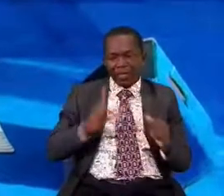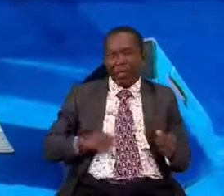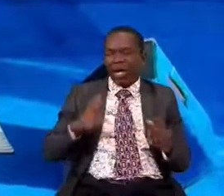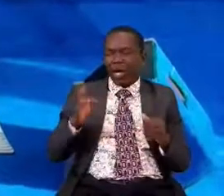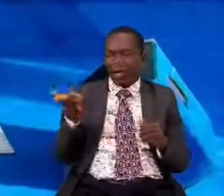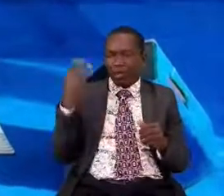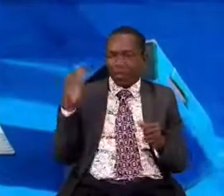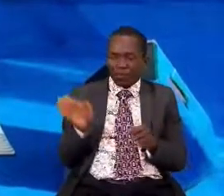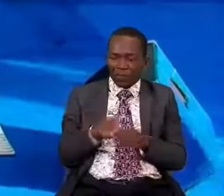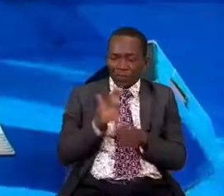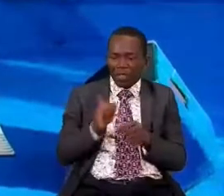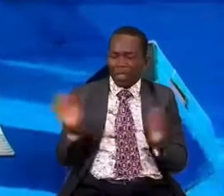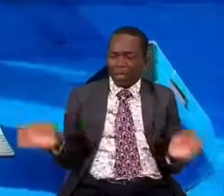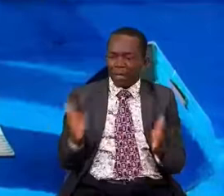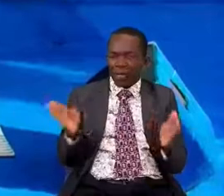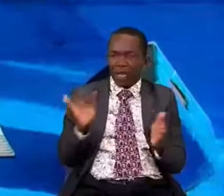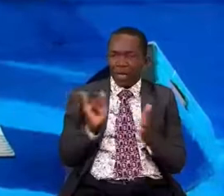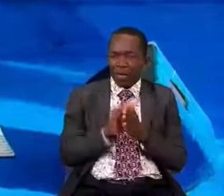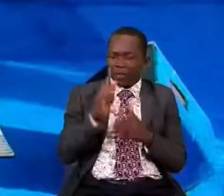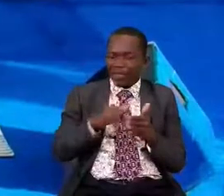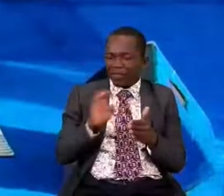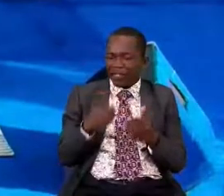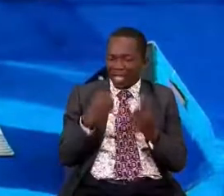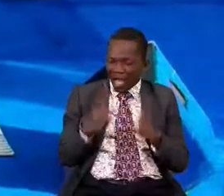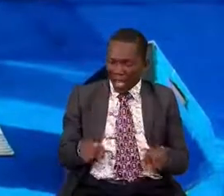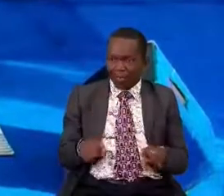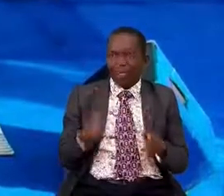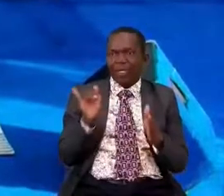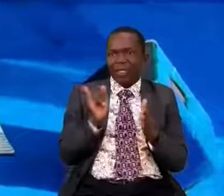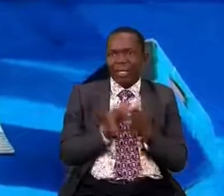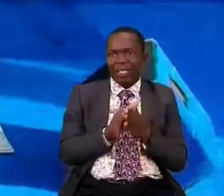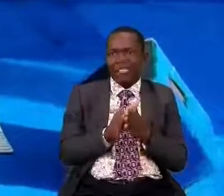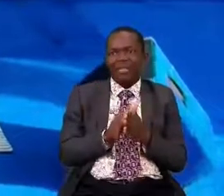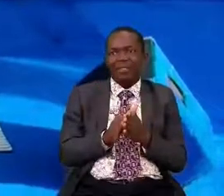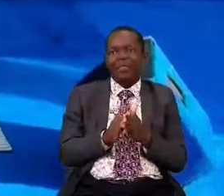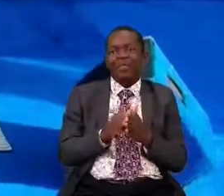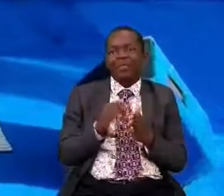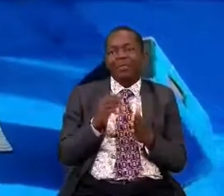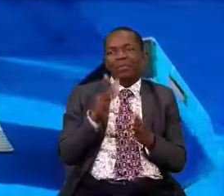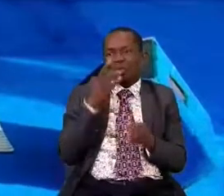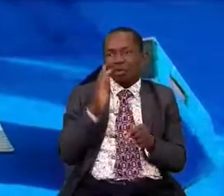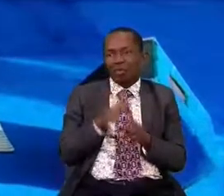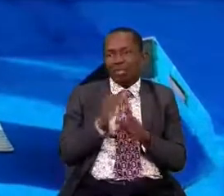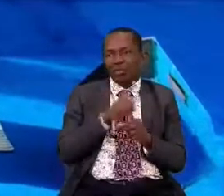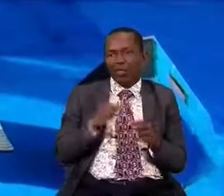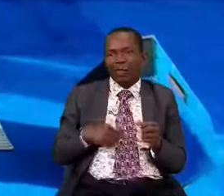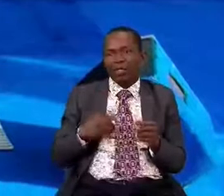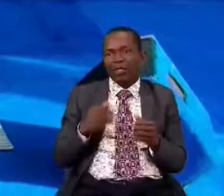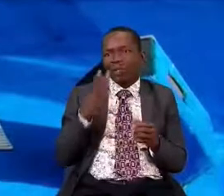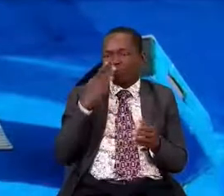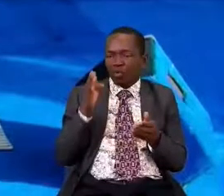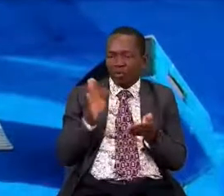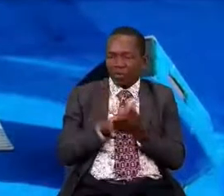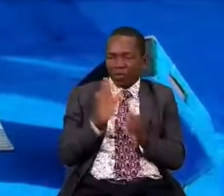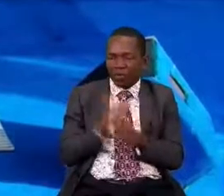la science, ça peut être contraire à la biologie, ça peut être contraire à ce qu'ils appellent histoire. Mais il avait la pleine conviction